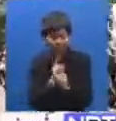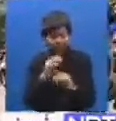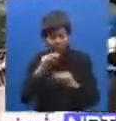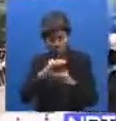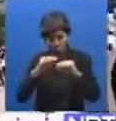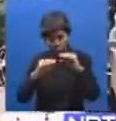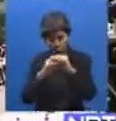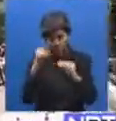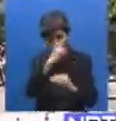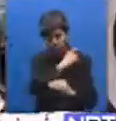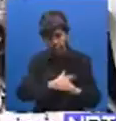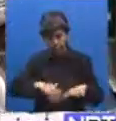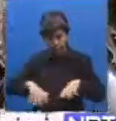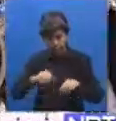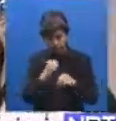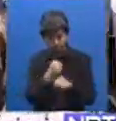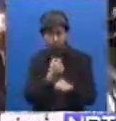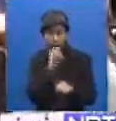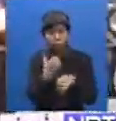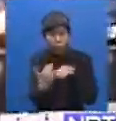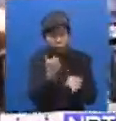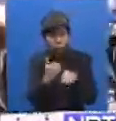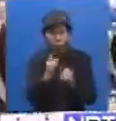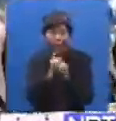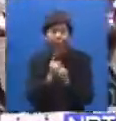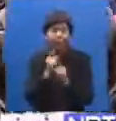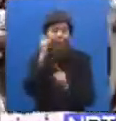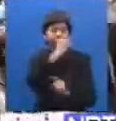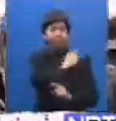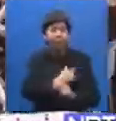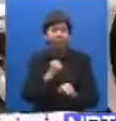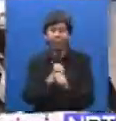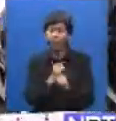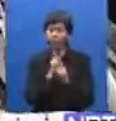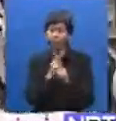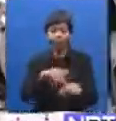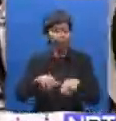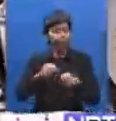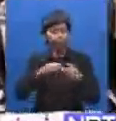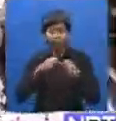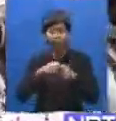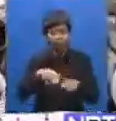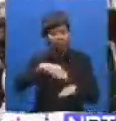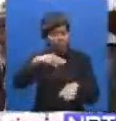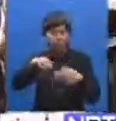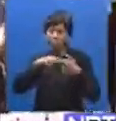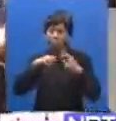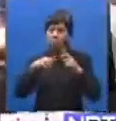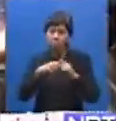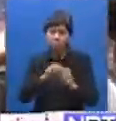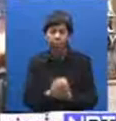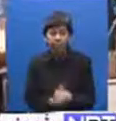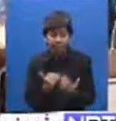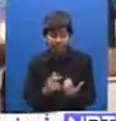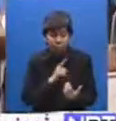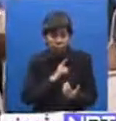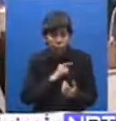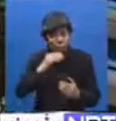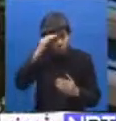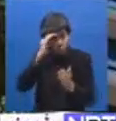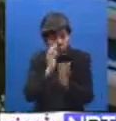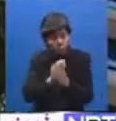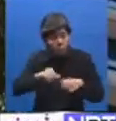ราชดำริด้านการบริหารจราจรของพระบาทสมเด็จพระเจ้าอยู่หัวเป็นหลักปฏิบัติในการแก้ปัญหาจราจรสำหรับภารกิจของตำรวจ